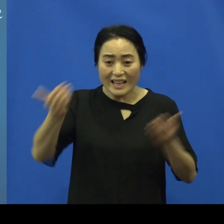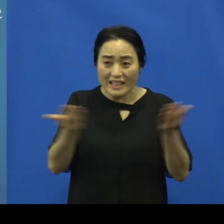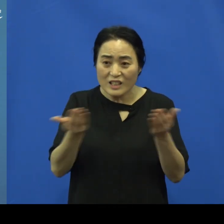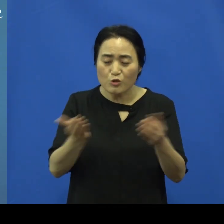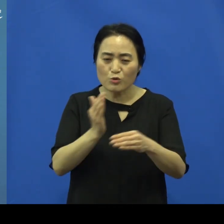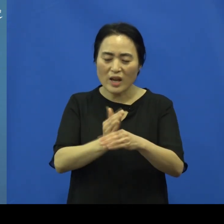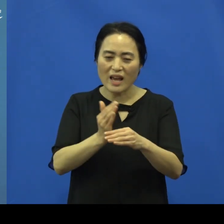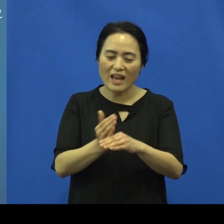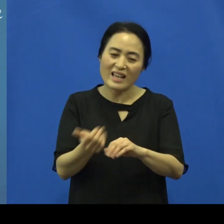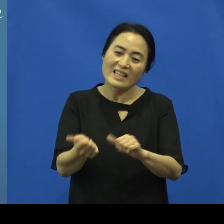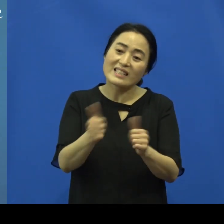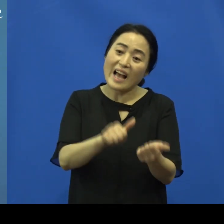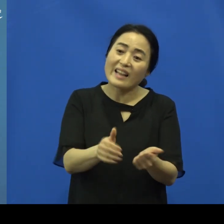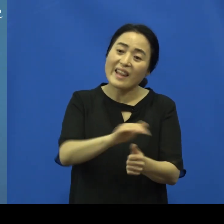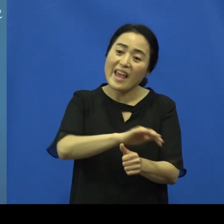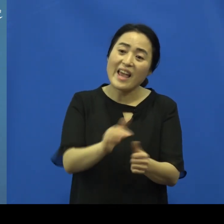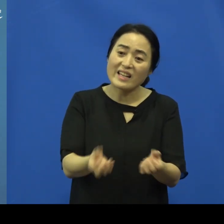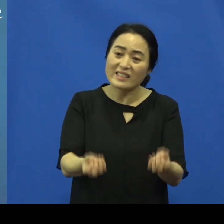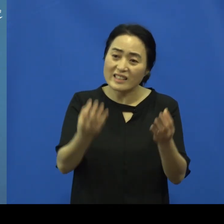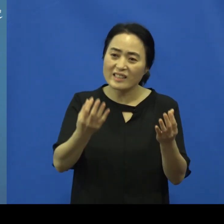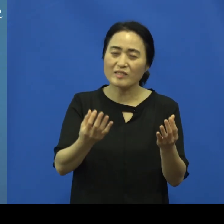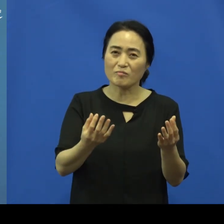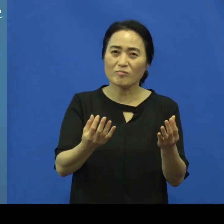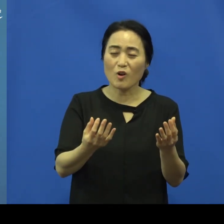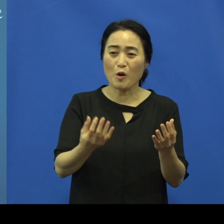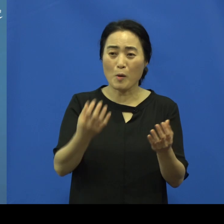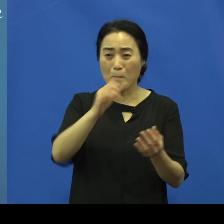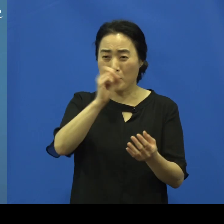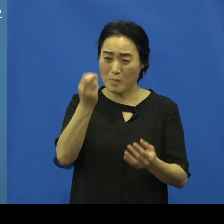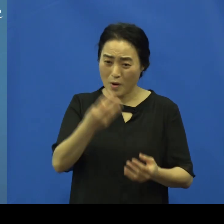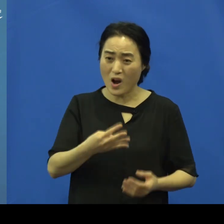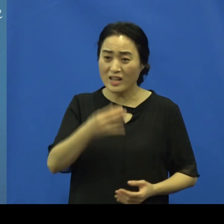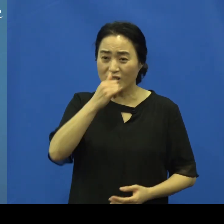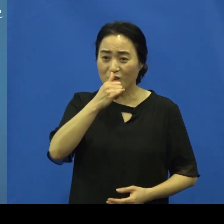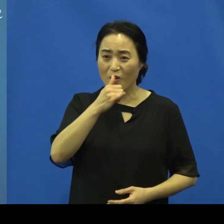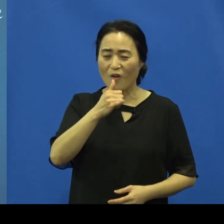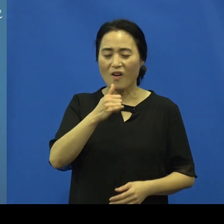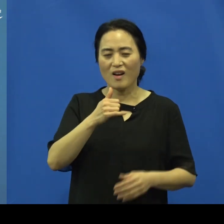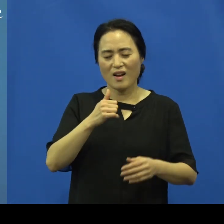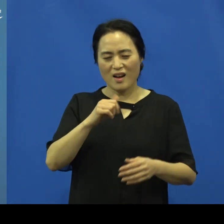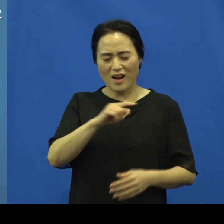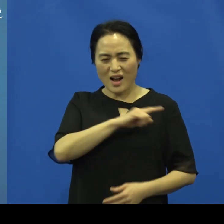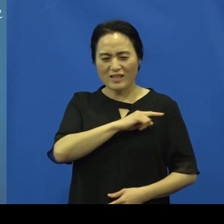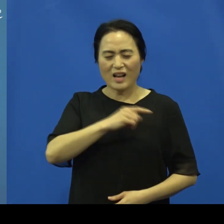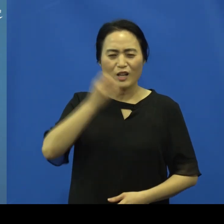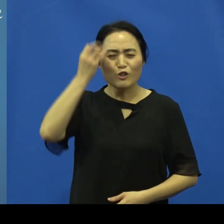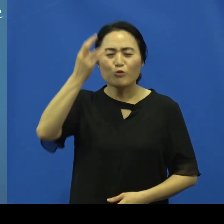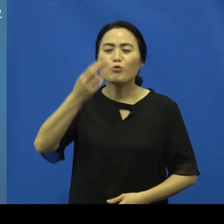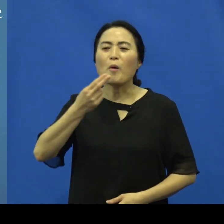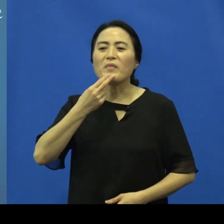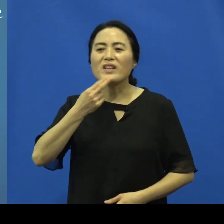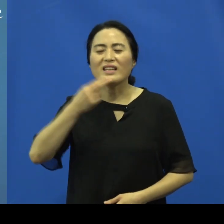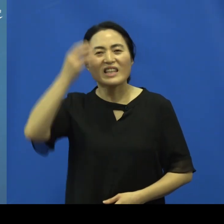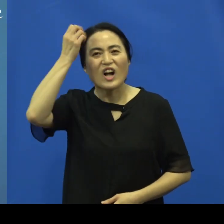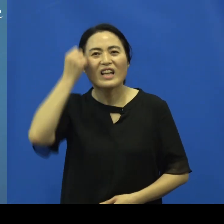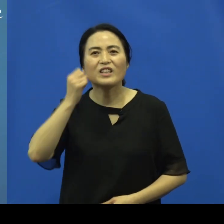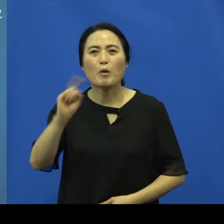하고 장례식을 치렀는데 가장 잊을 수 없어요. 4살 정도 된